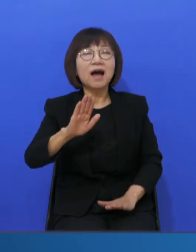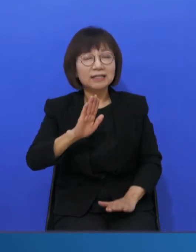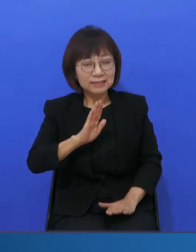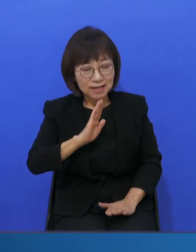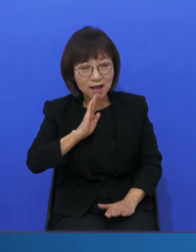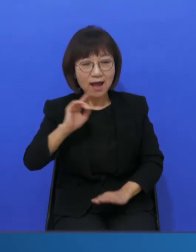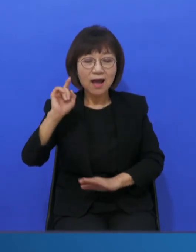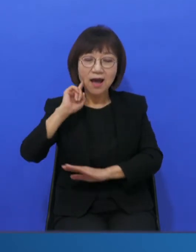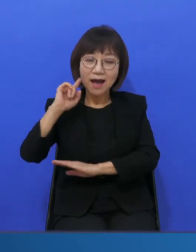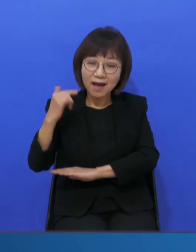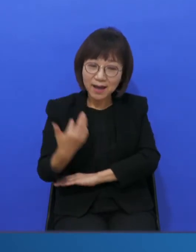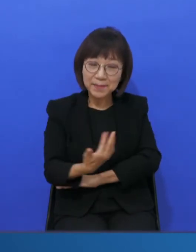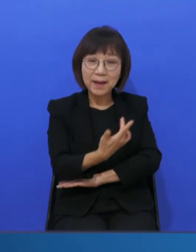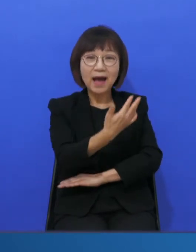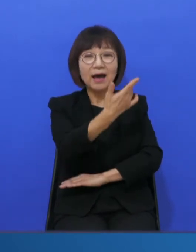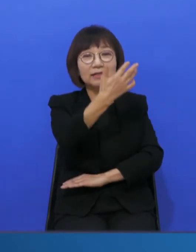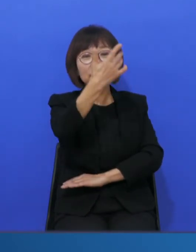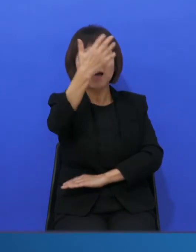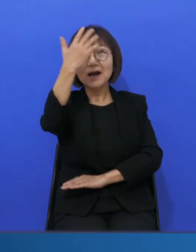참